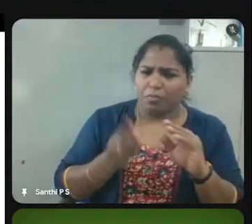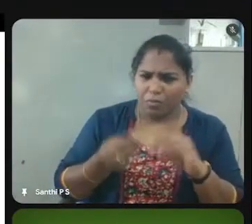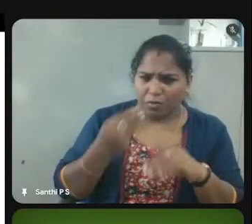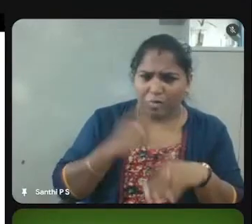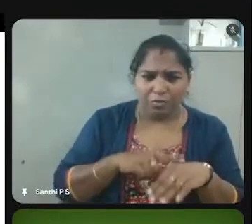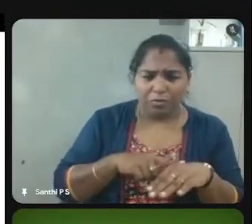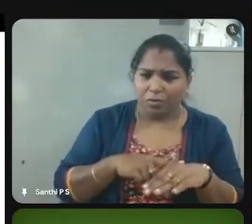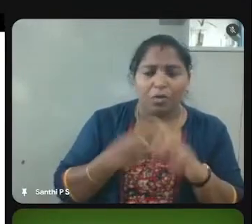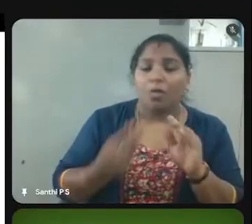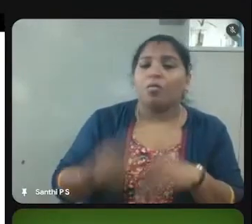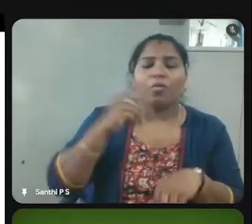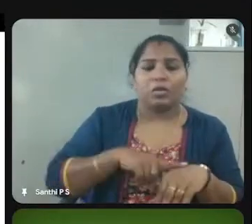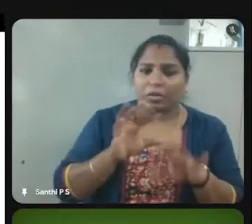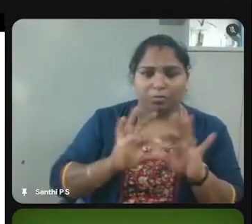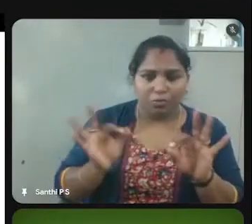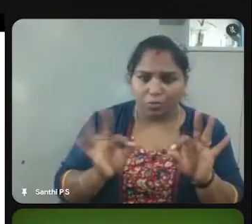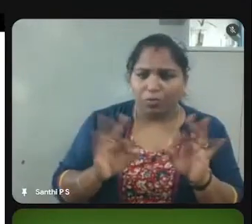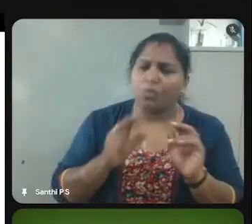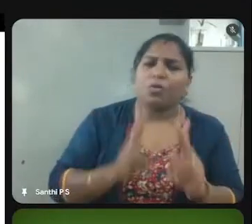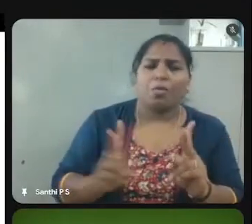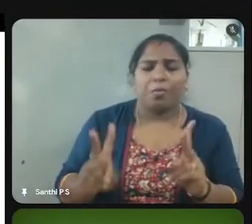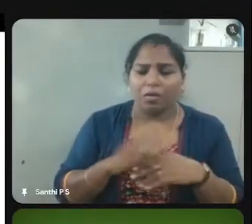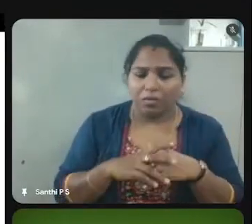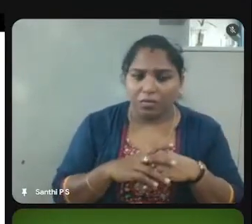ഇല്ല അങ്ങനെ കൊറേ നേരം ഒന്നും നിക്കില്ല.